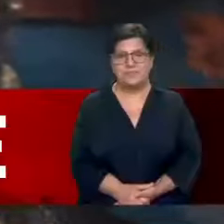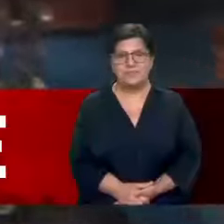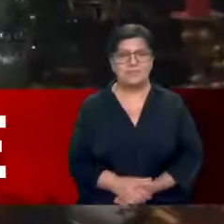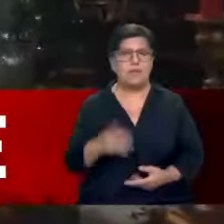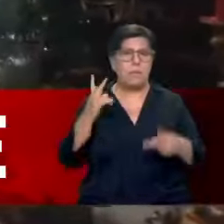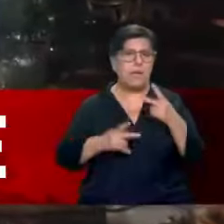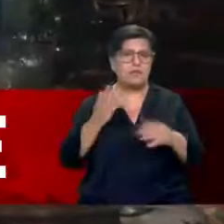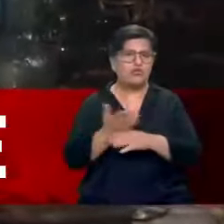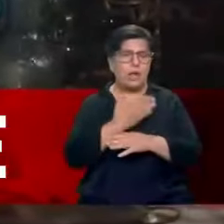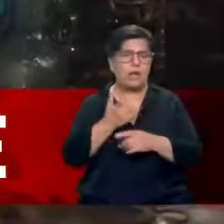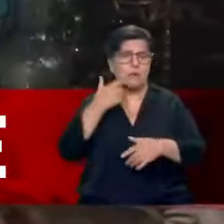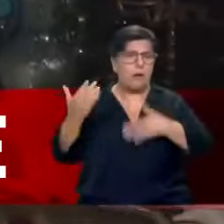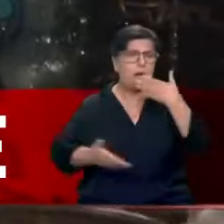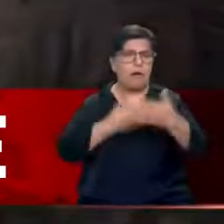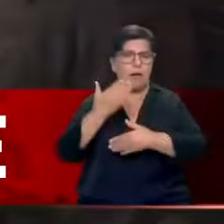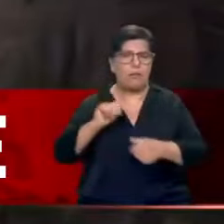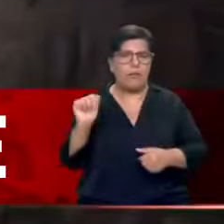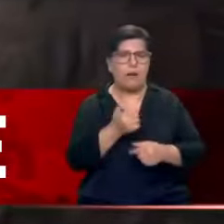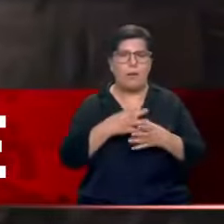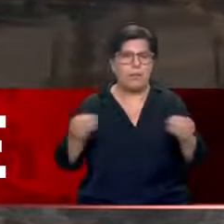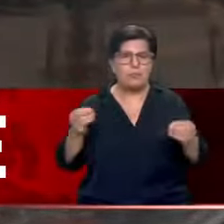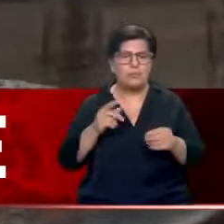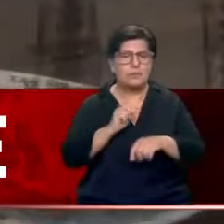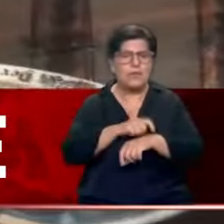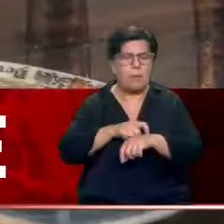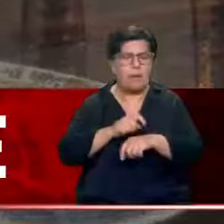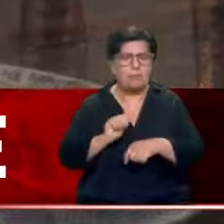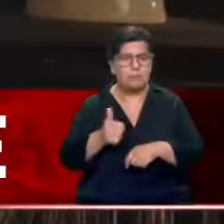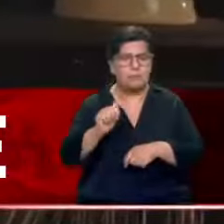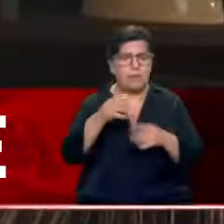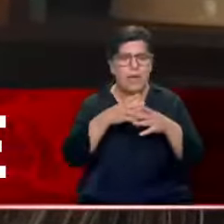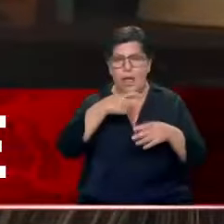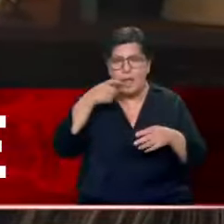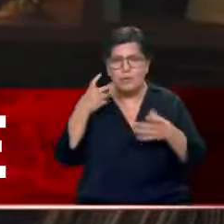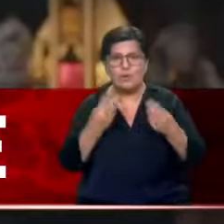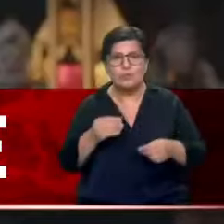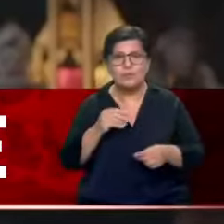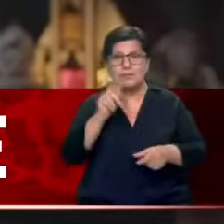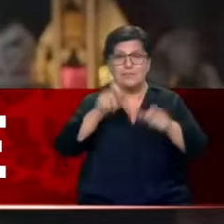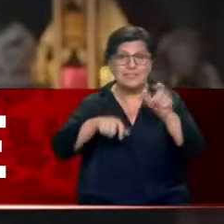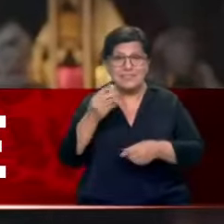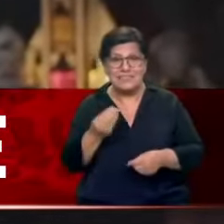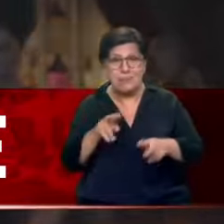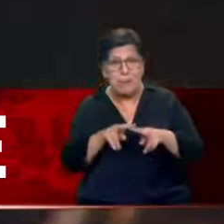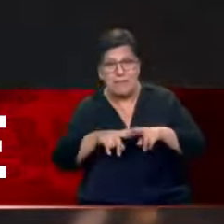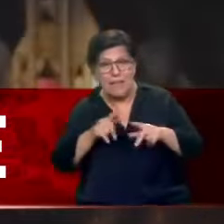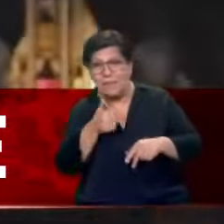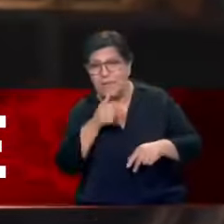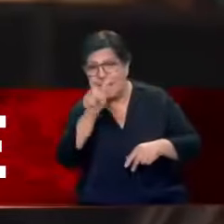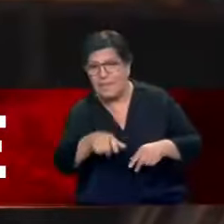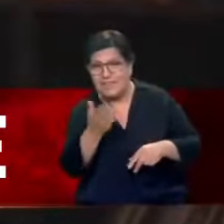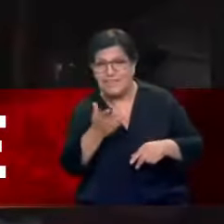Bazı şeyler yıllar geçse de değerini kaybetmiyor. Zaman onları eskitemiyor. Çünkü çok iyiler. Mehmet Ali Bey. Mehmet Ali